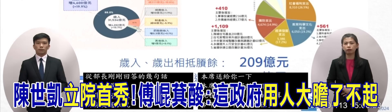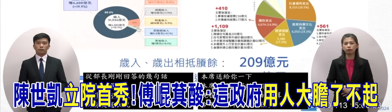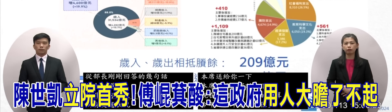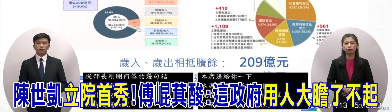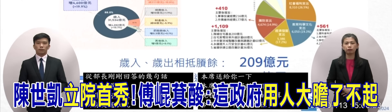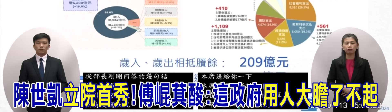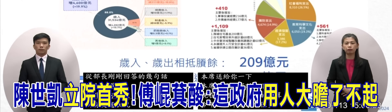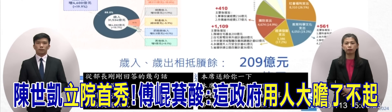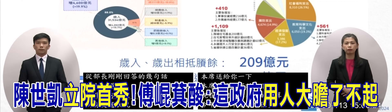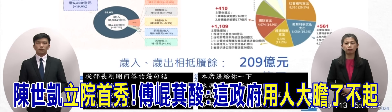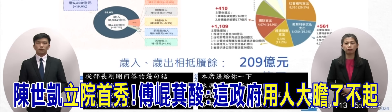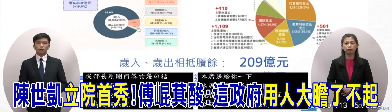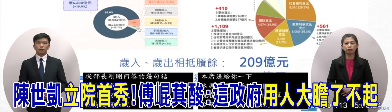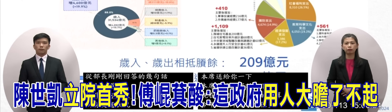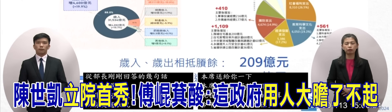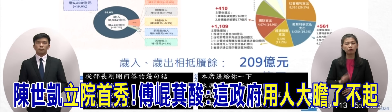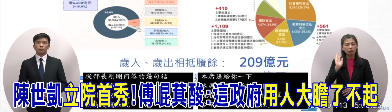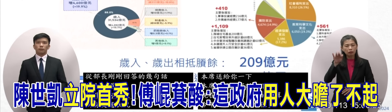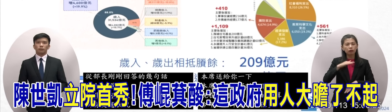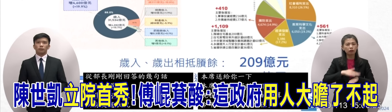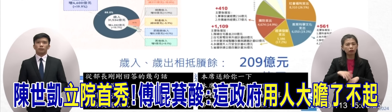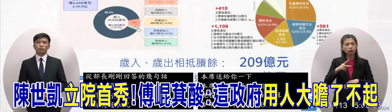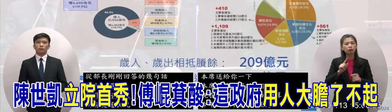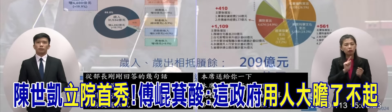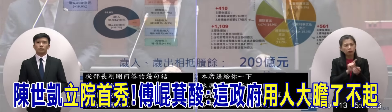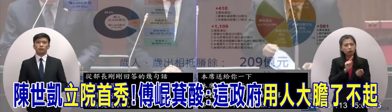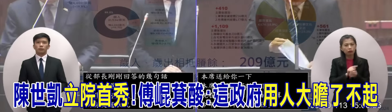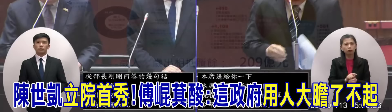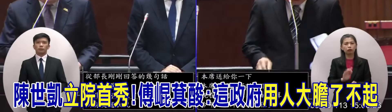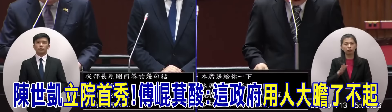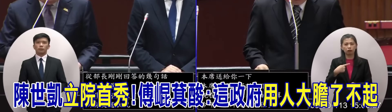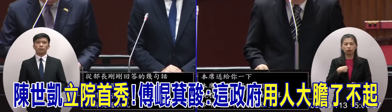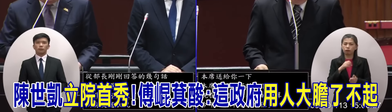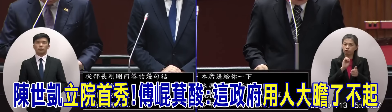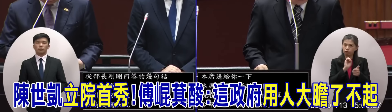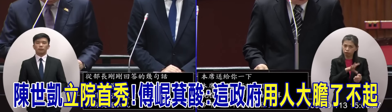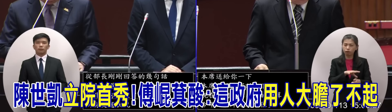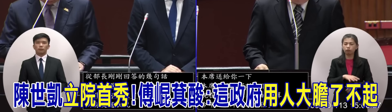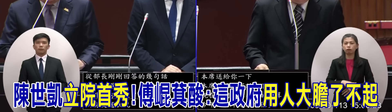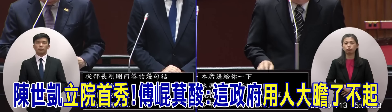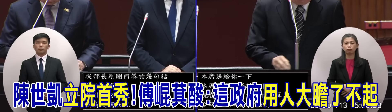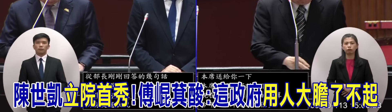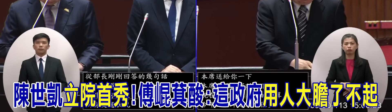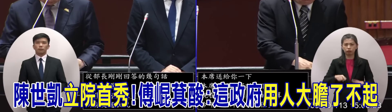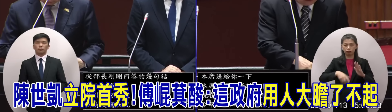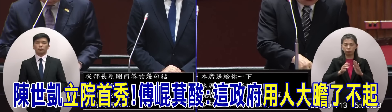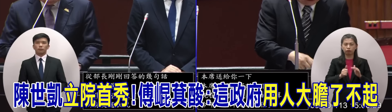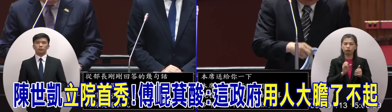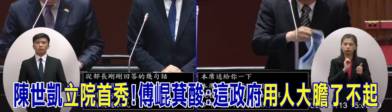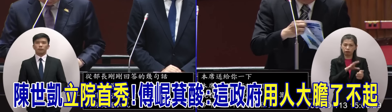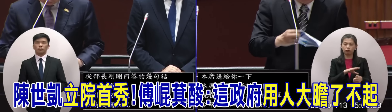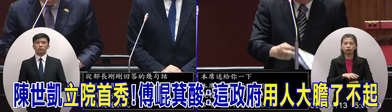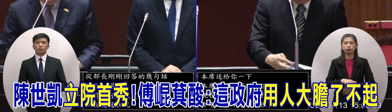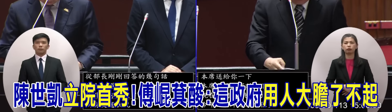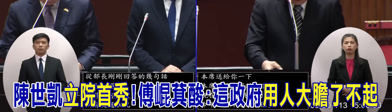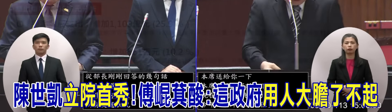2800多亿。虽然我们还有很多机会碰面，但是本席还是要提醒你一下哈，提醒院长一下，